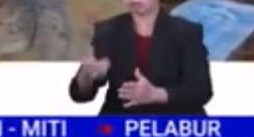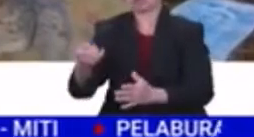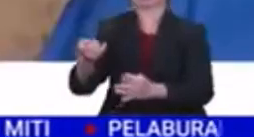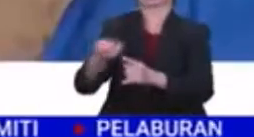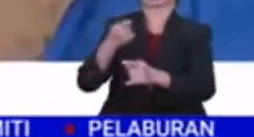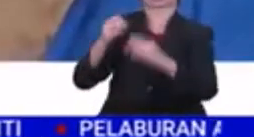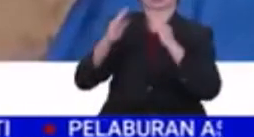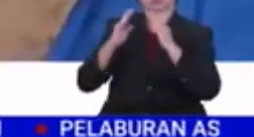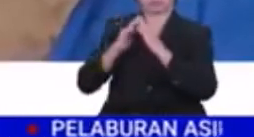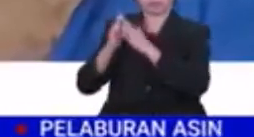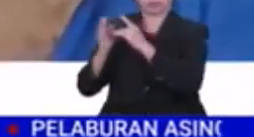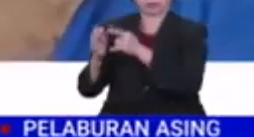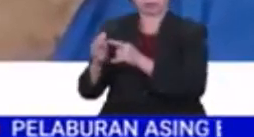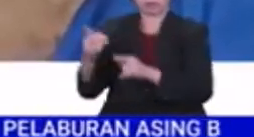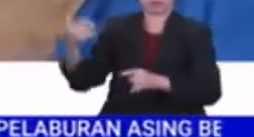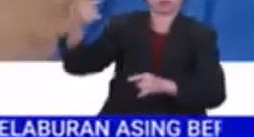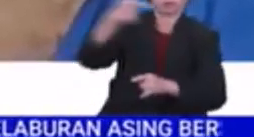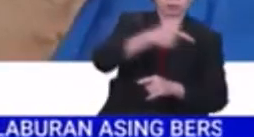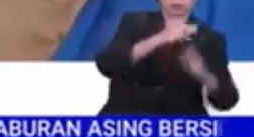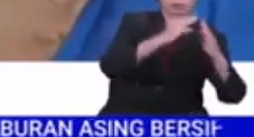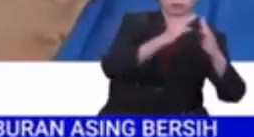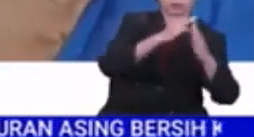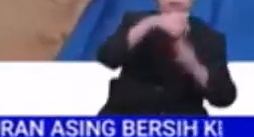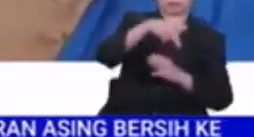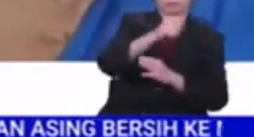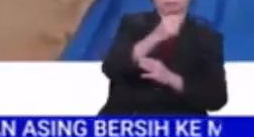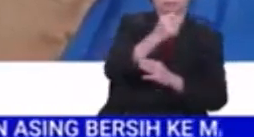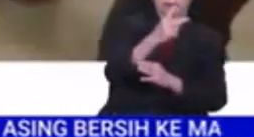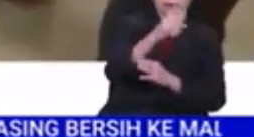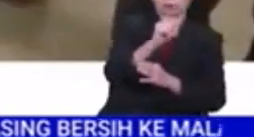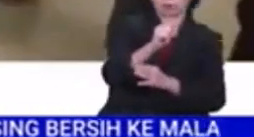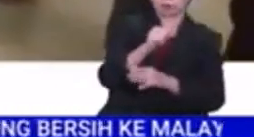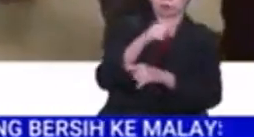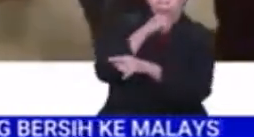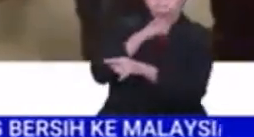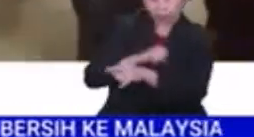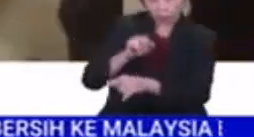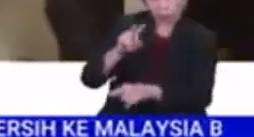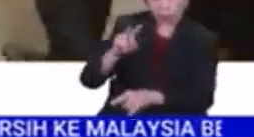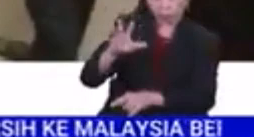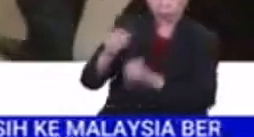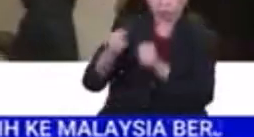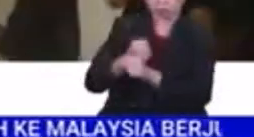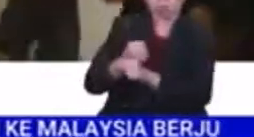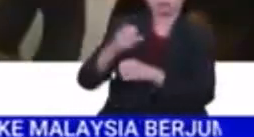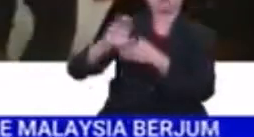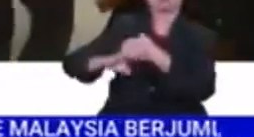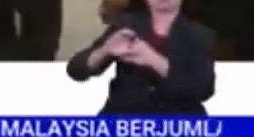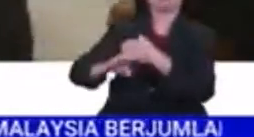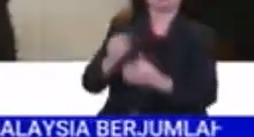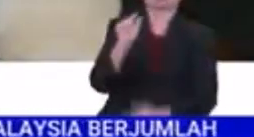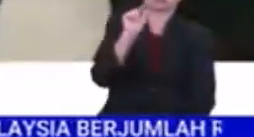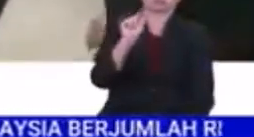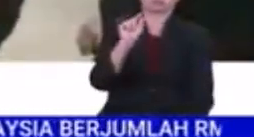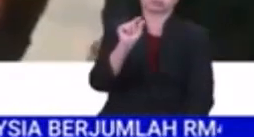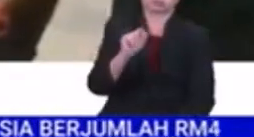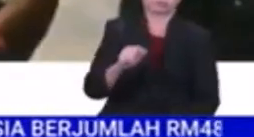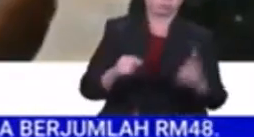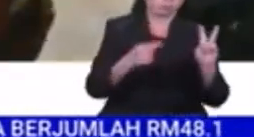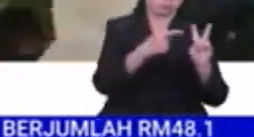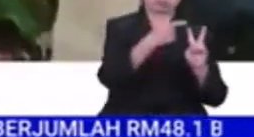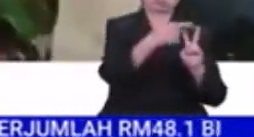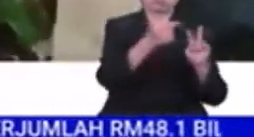lumut abhilasha mengalir ke Banjar pake yang berusia 20 tahun itu hanya jujur ringan mayat